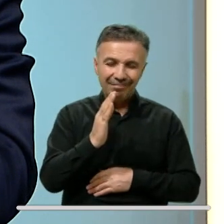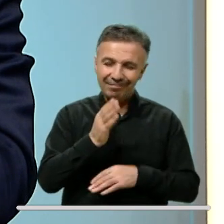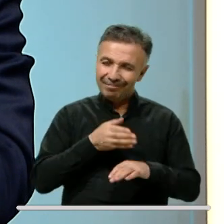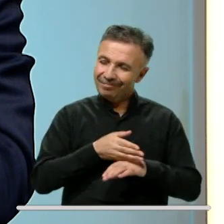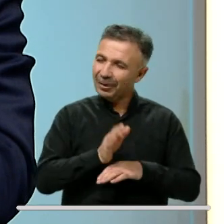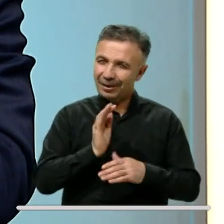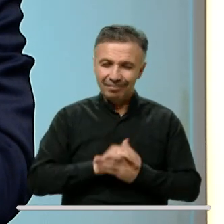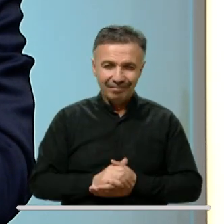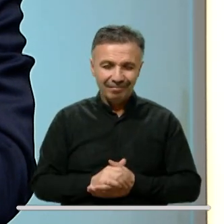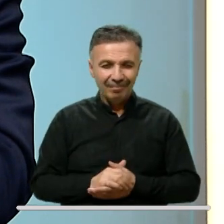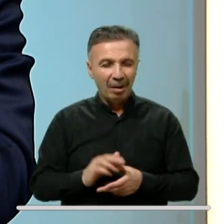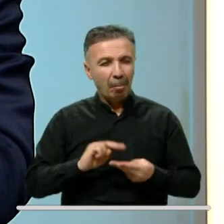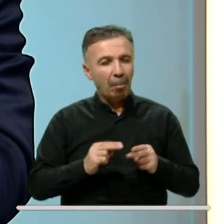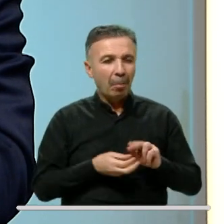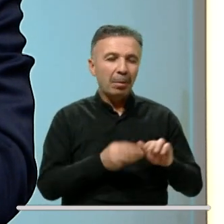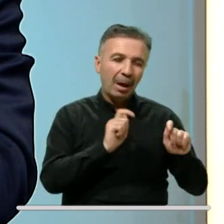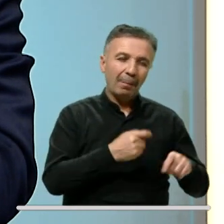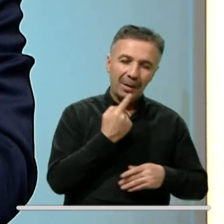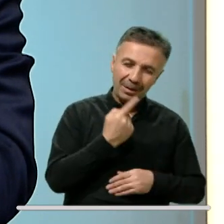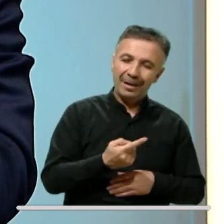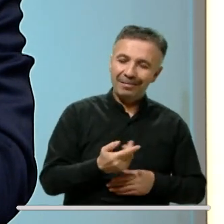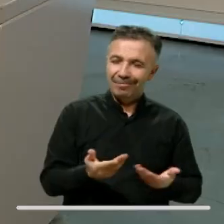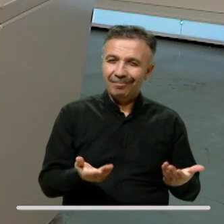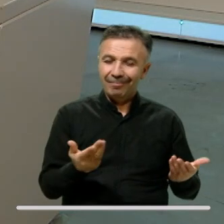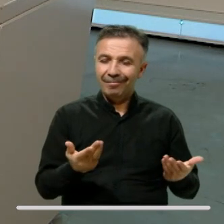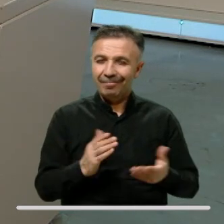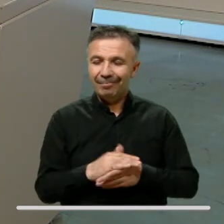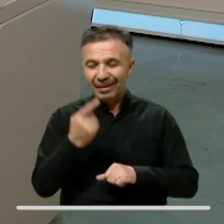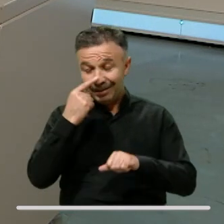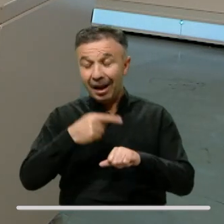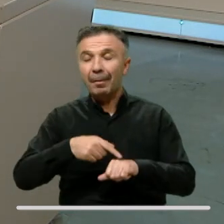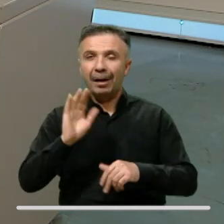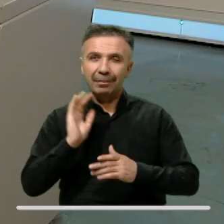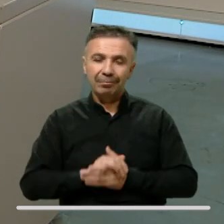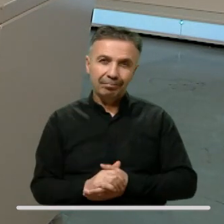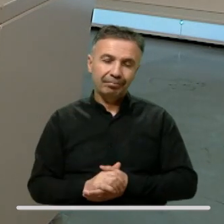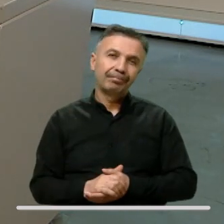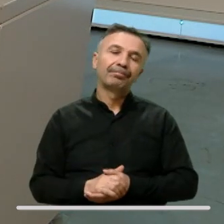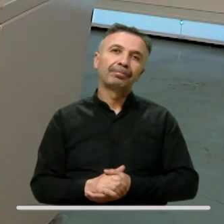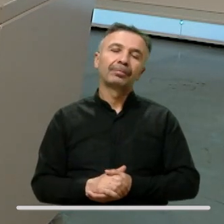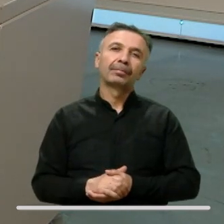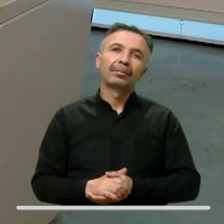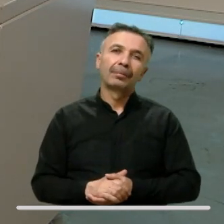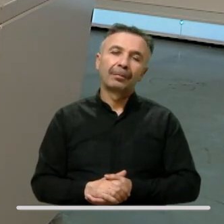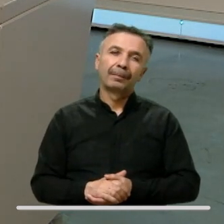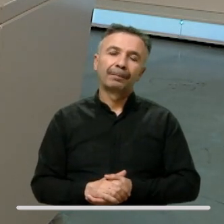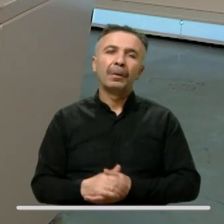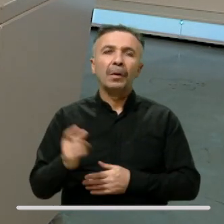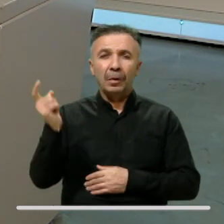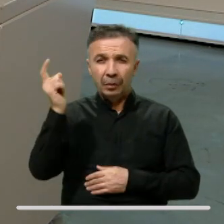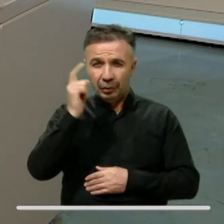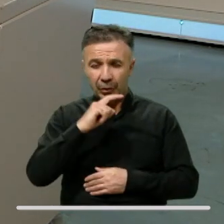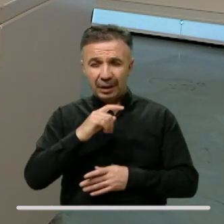giderlerse büyü de derler, başka şeyler de derler. Bunlara inanmamak lazım, itibar etmemek lazım.